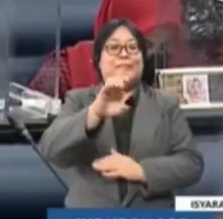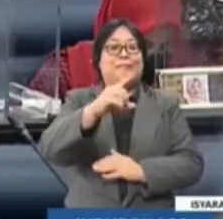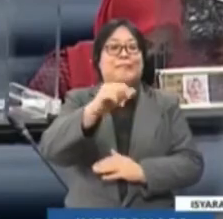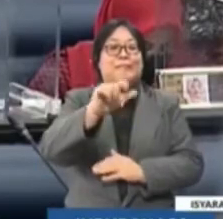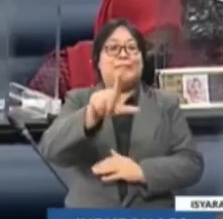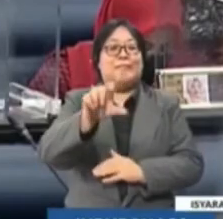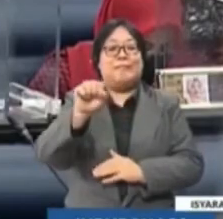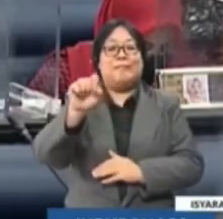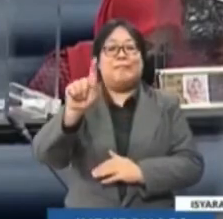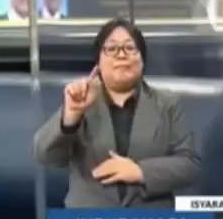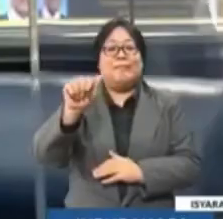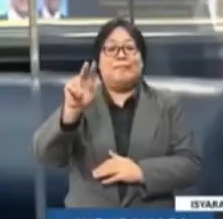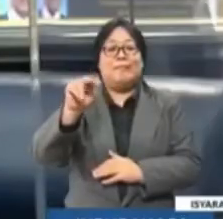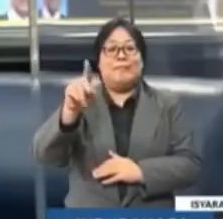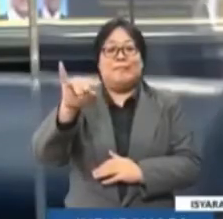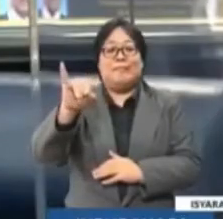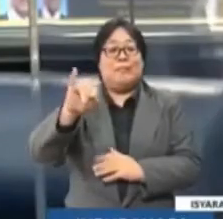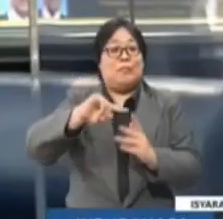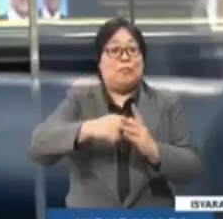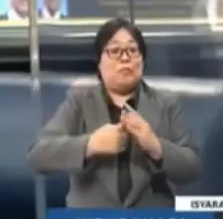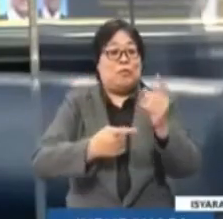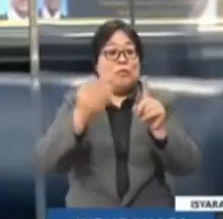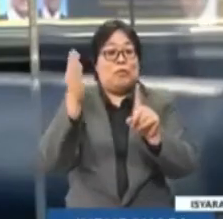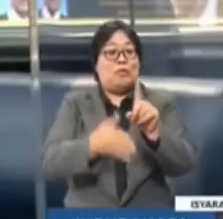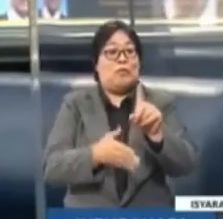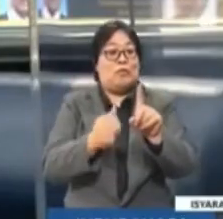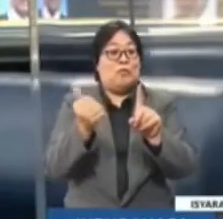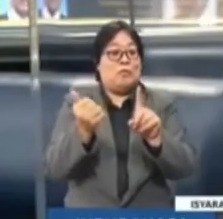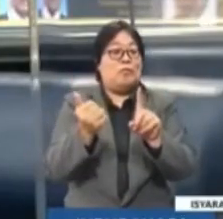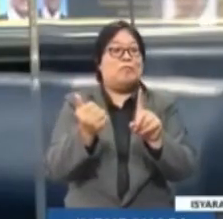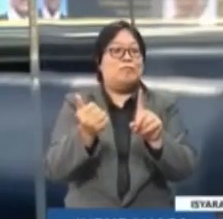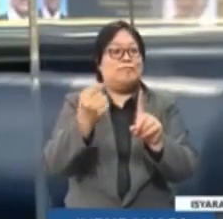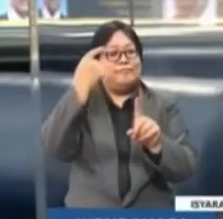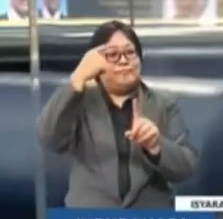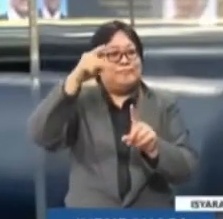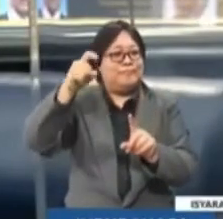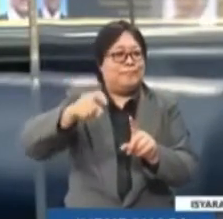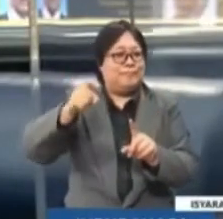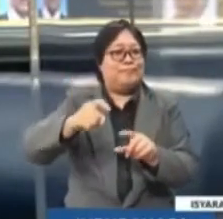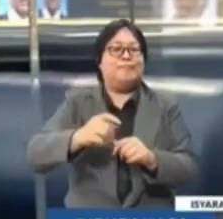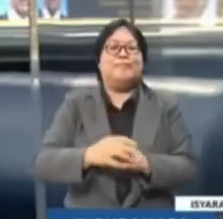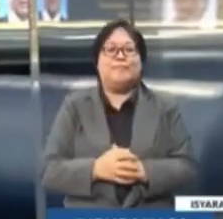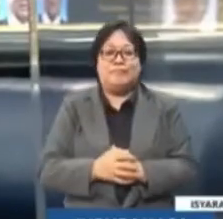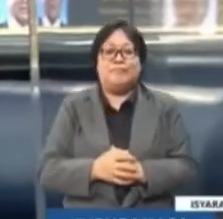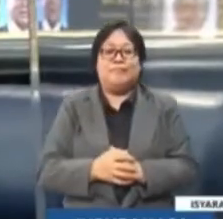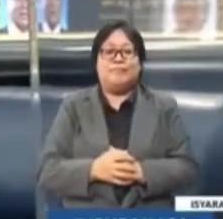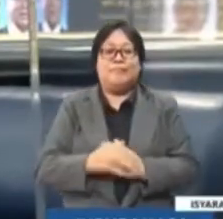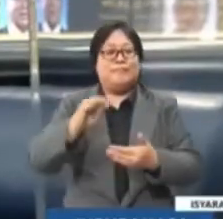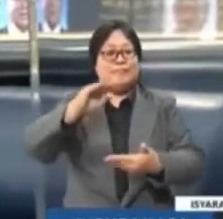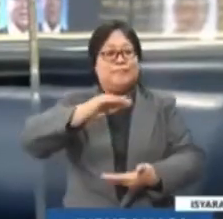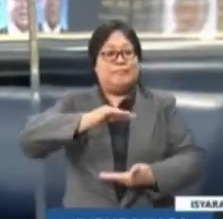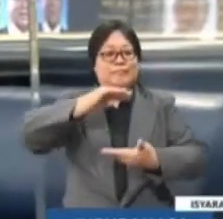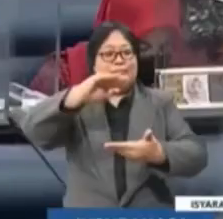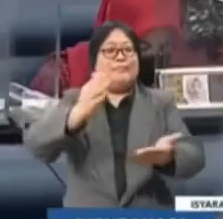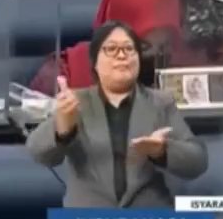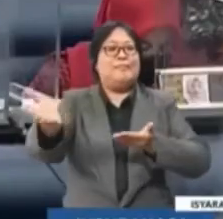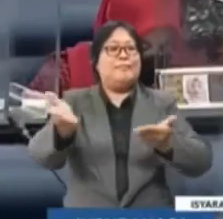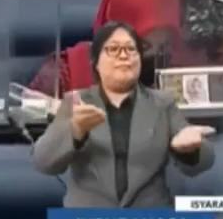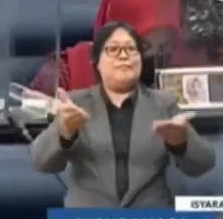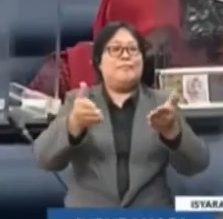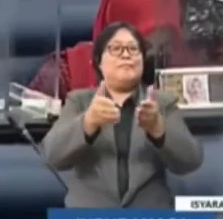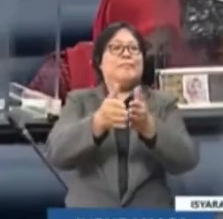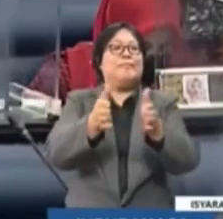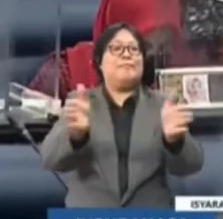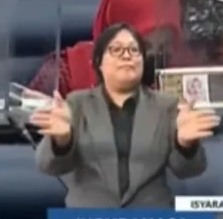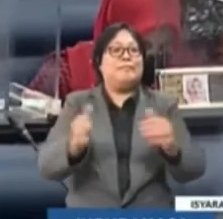mulai satu Fulan 10 adalah semacam matte bagi memastikan penyampaian Hikmat